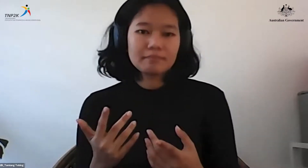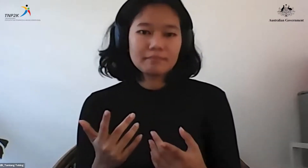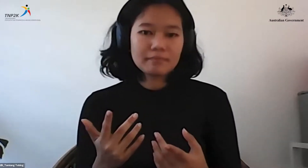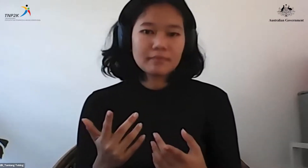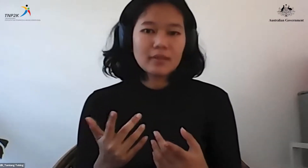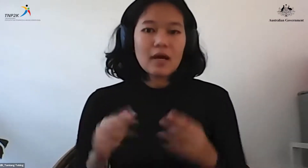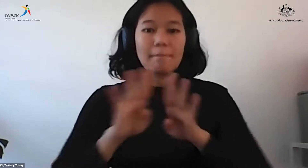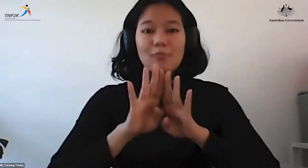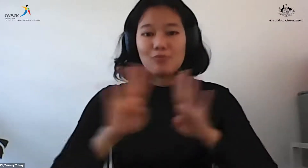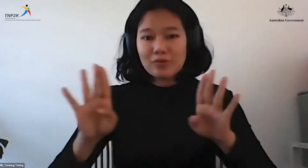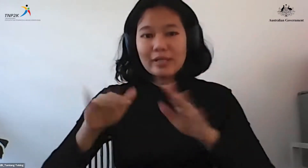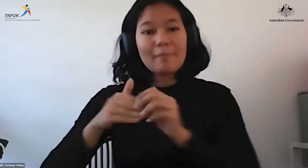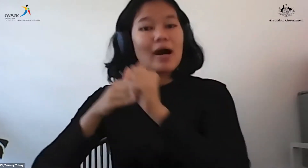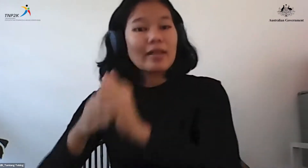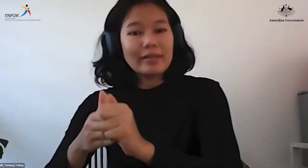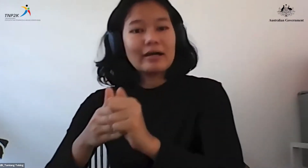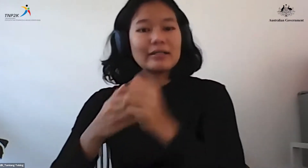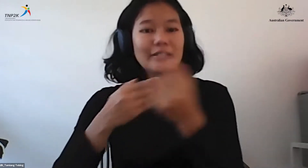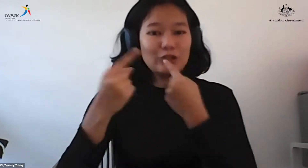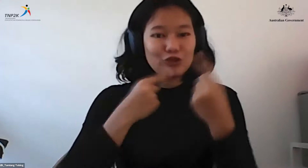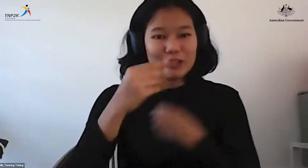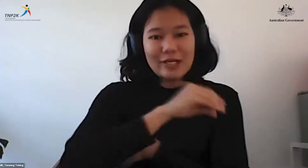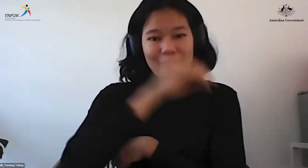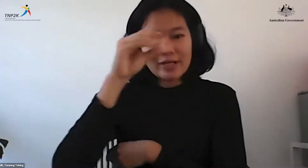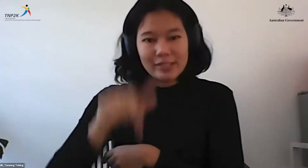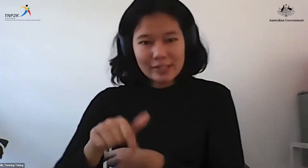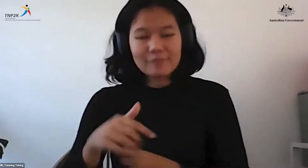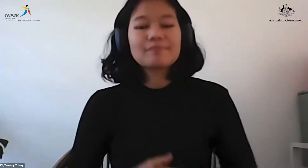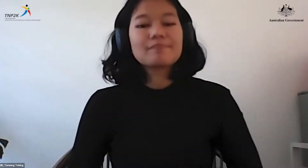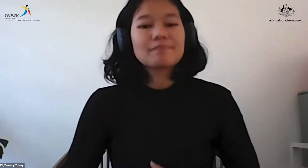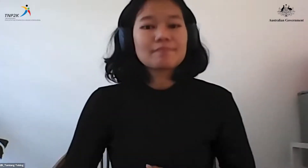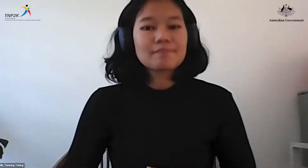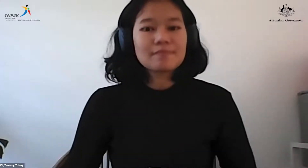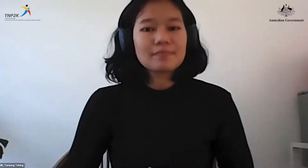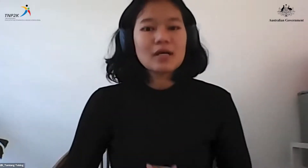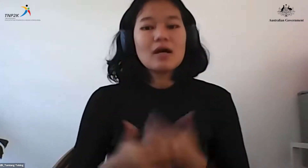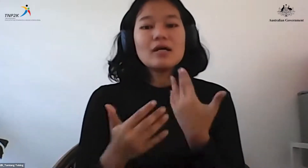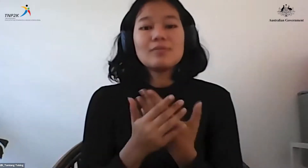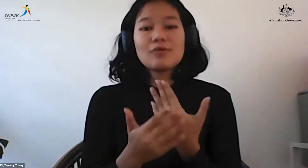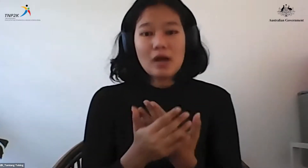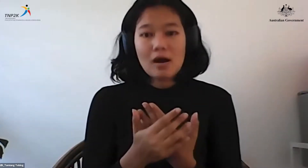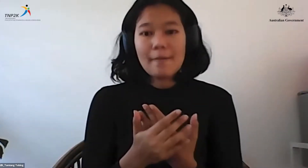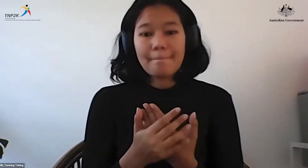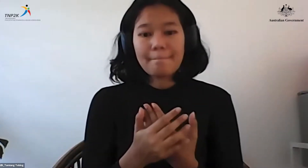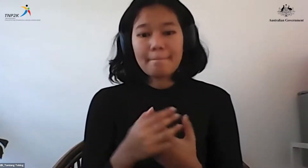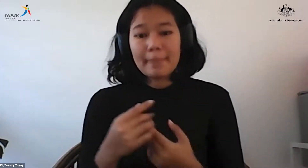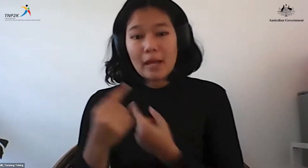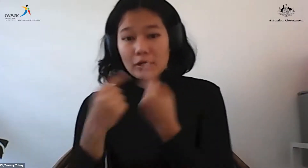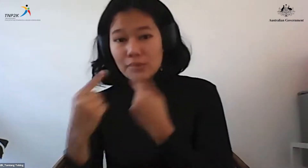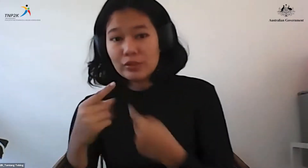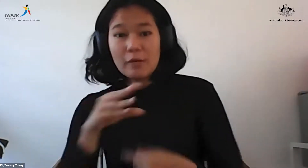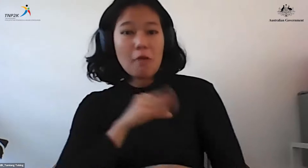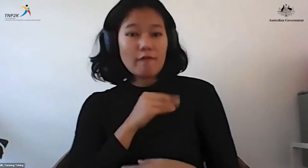pembukaan atau pengantar diskusi pada pagi hari ini. Semoga apa yang kita diskusikan ini bermanfaat